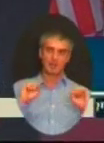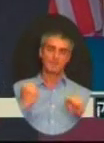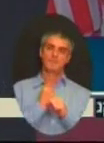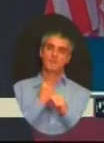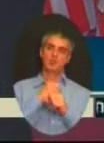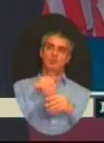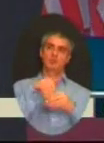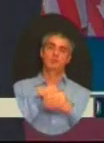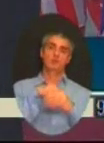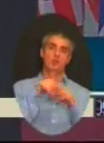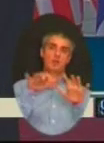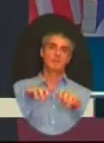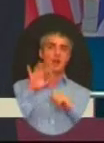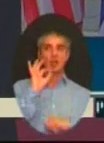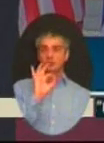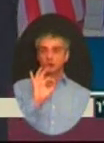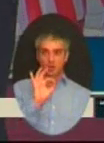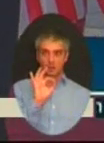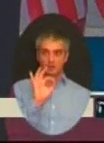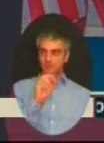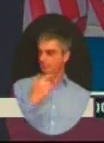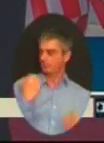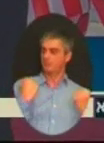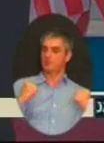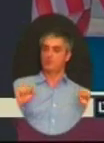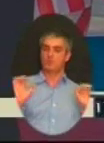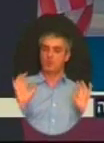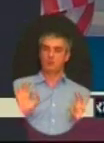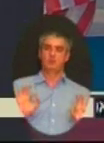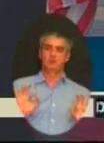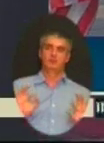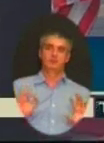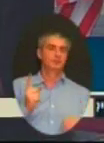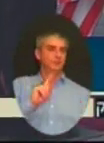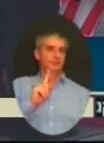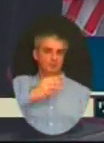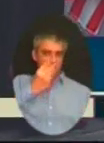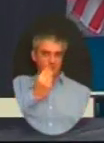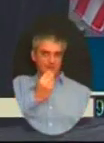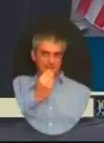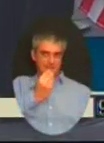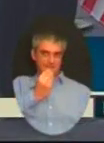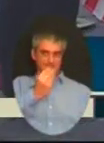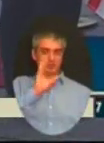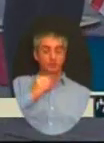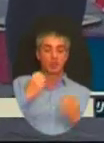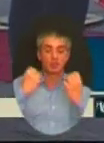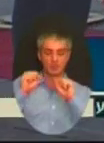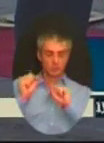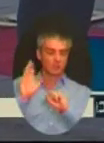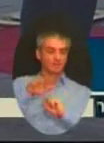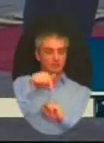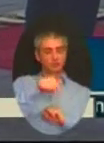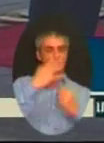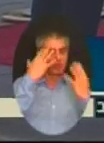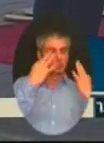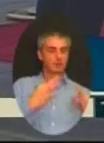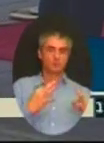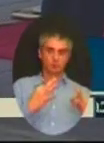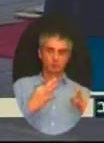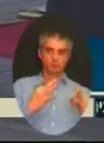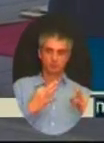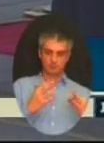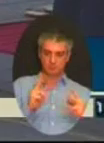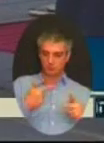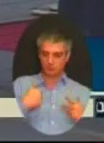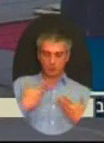בתוך המליאה שלכם. דמוקרטיה. לא, רגע. יש דמוקרטיה ויש גם נימוס. והנה,